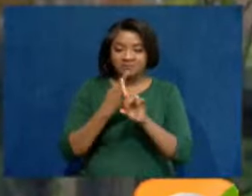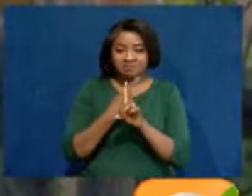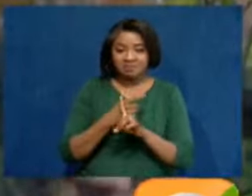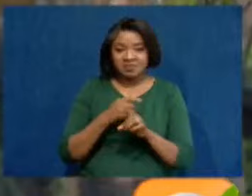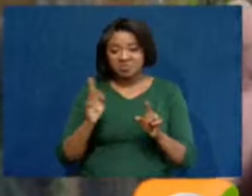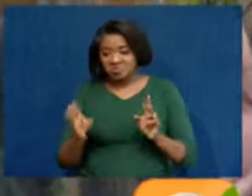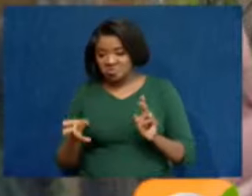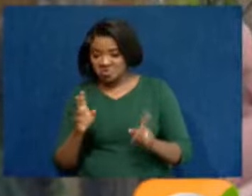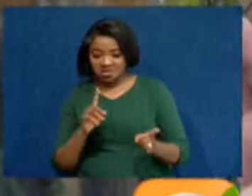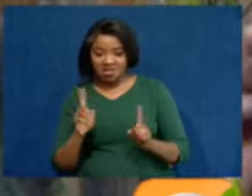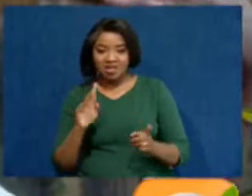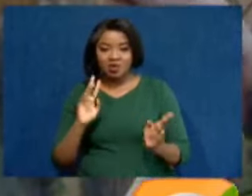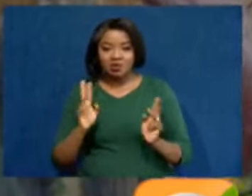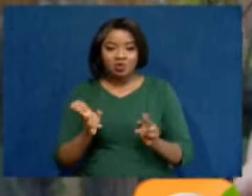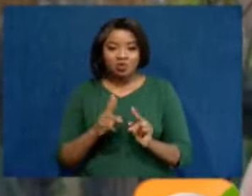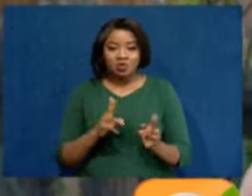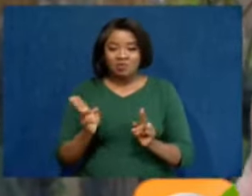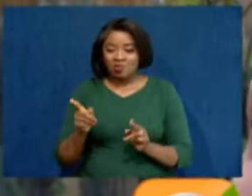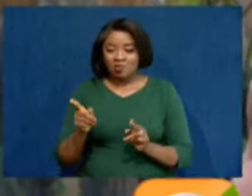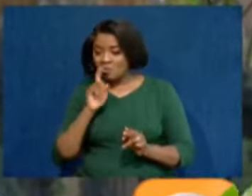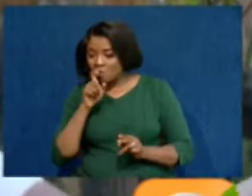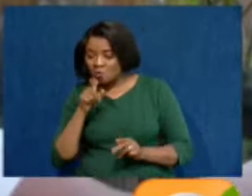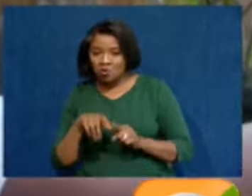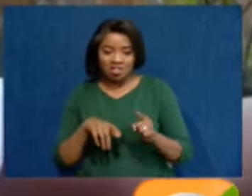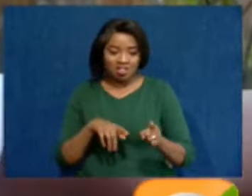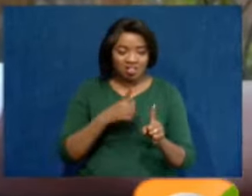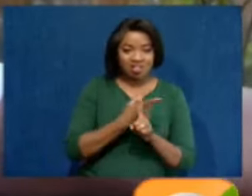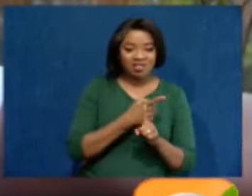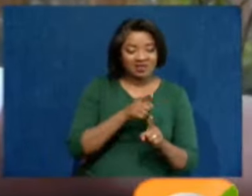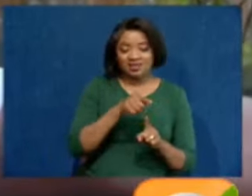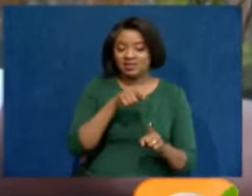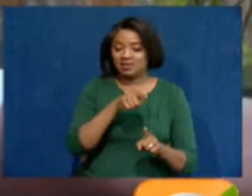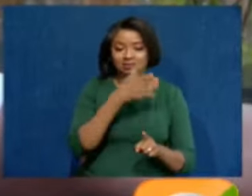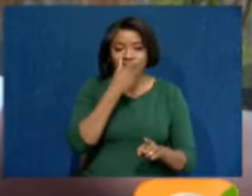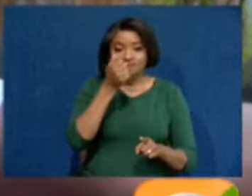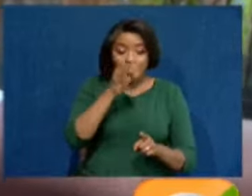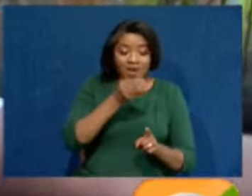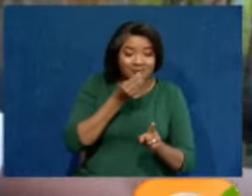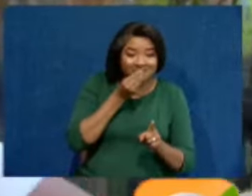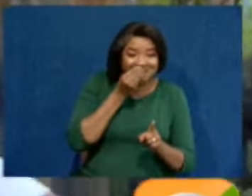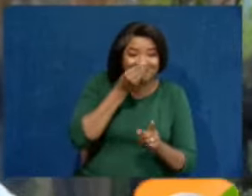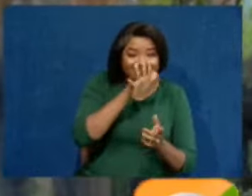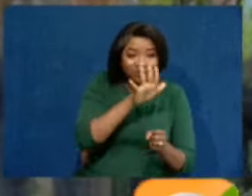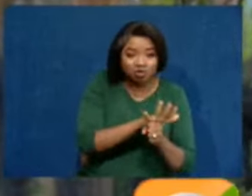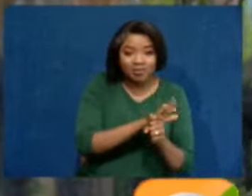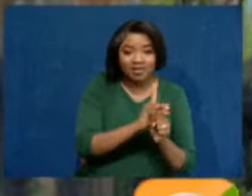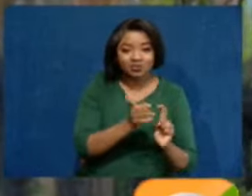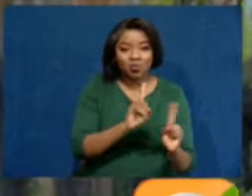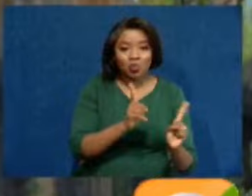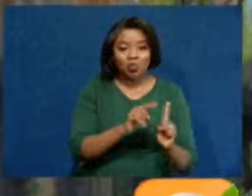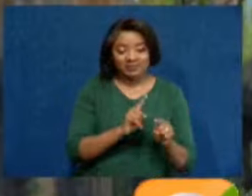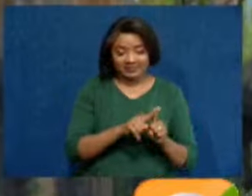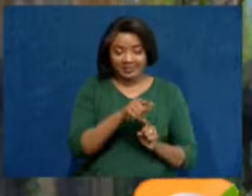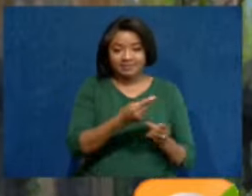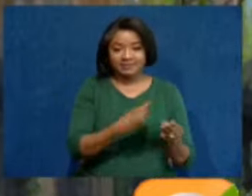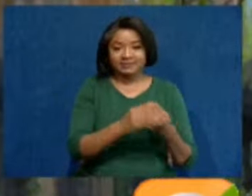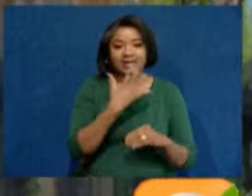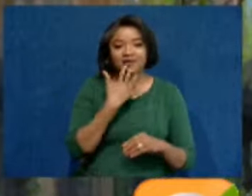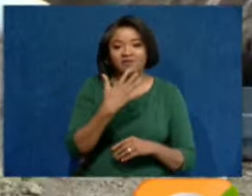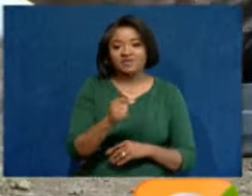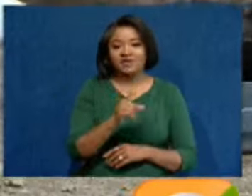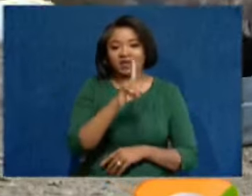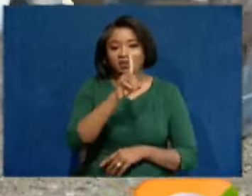chicken, this is better. They don't consume a lot. Then from silky, a day old to 1 month is 500